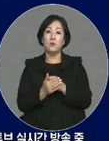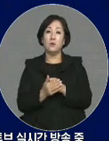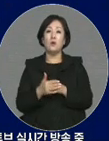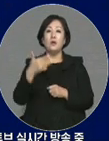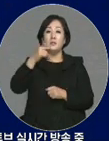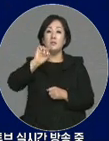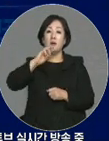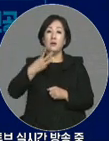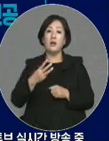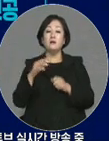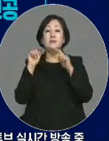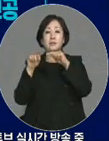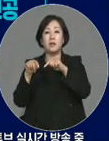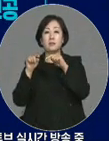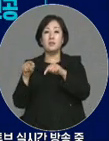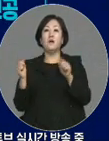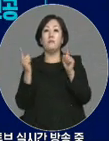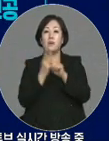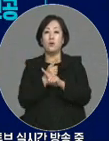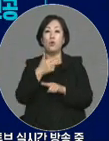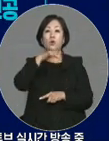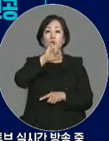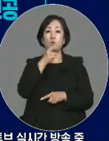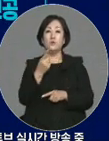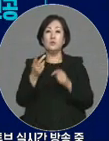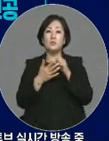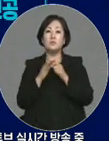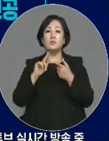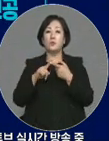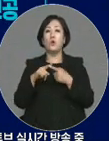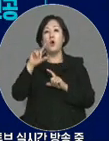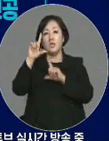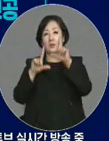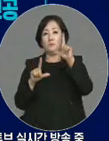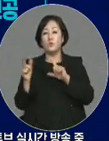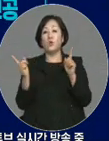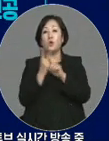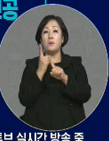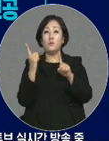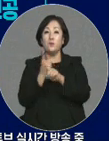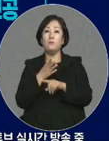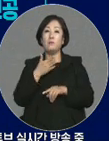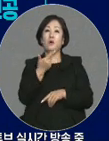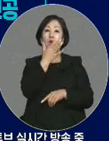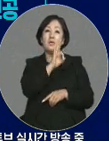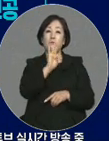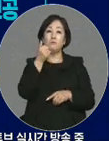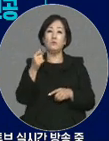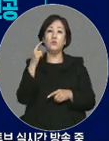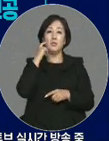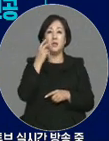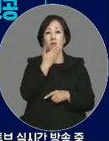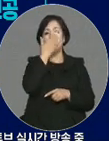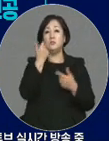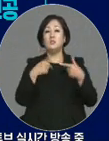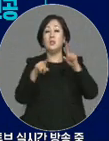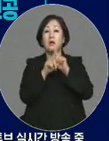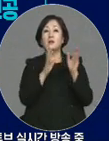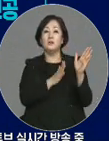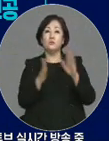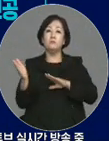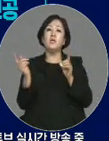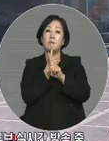철학과는 철학상담학과로, 조소전공은 입체조형예술전공으로 바꾸는 등 인문대와 예술대의 일부 과들도